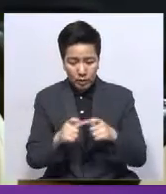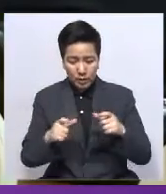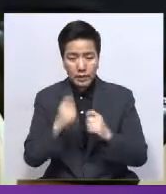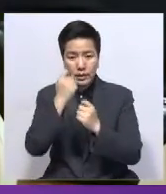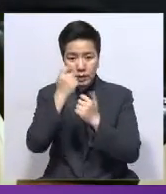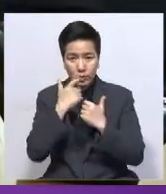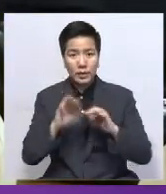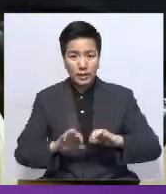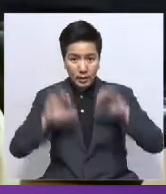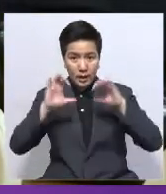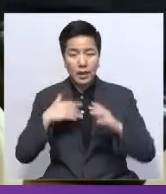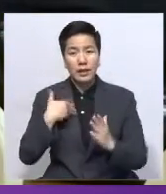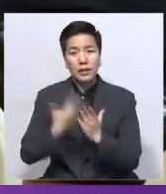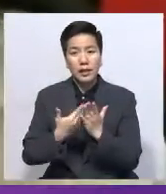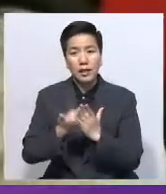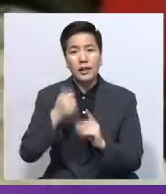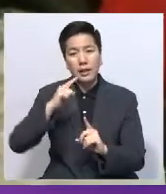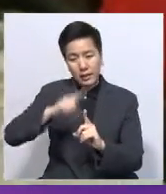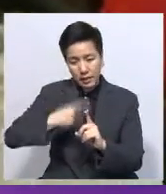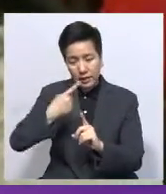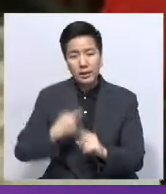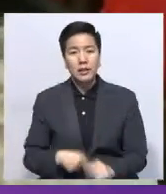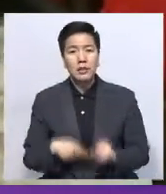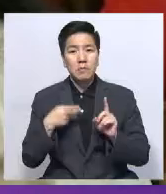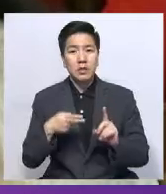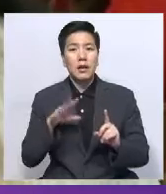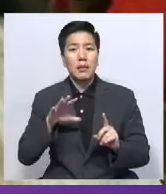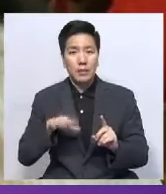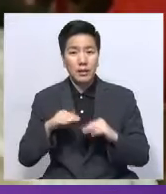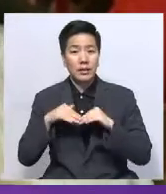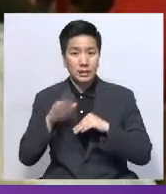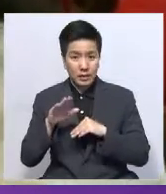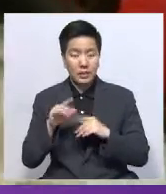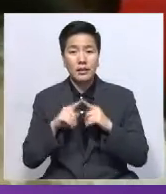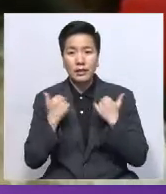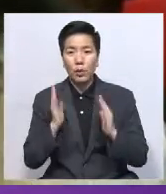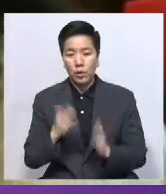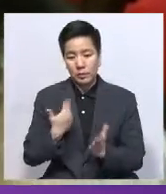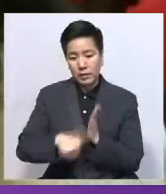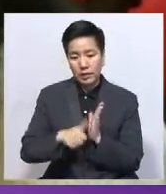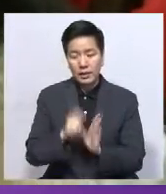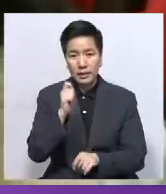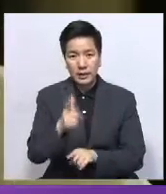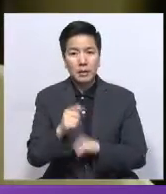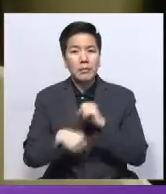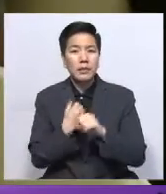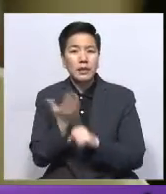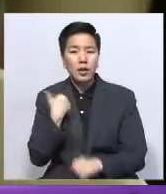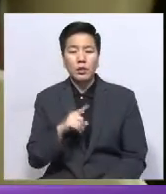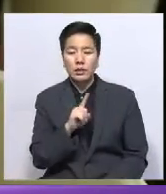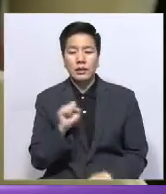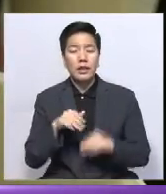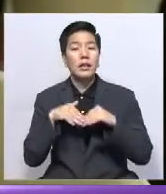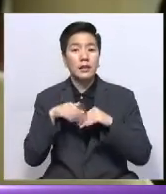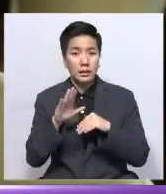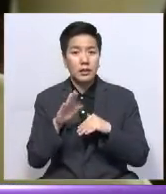วัสดิการแห่งรัฐที่มีรายได้แต่ละเดือนมากกว่า 15,000 บาทหรือผู้เสียภาษีในปีที่ผ่านมาเกิน 100,000